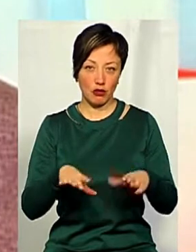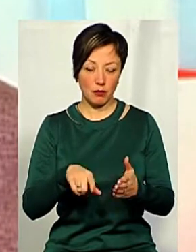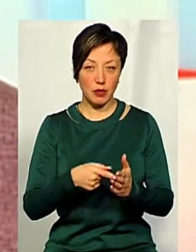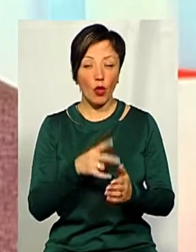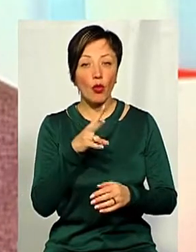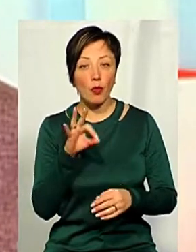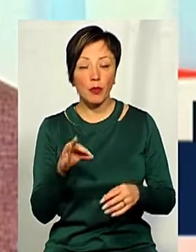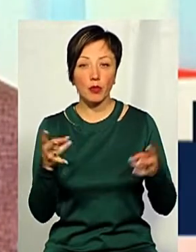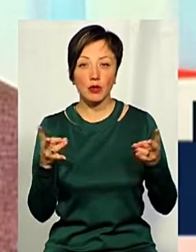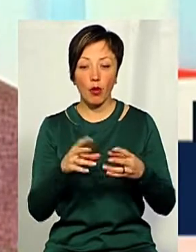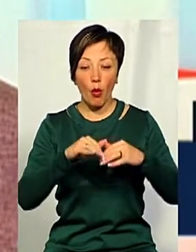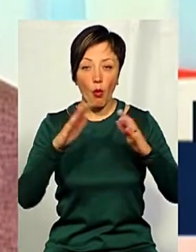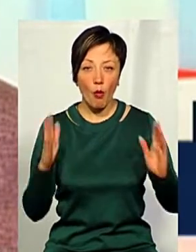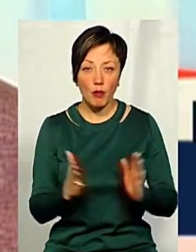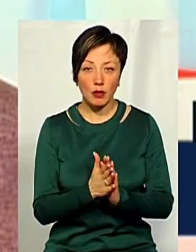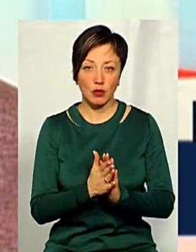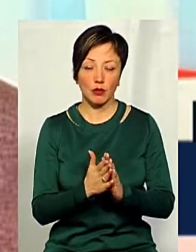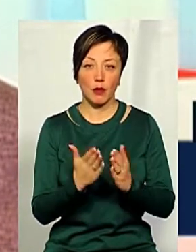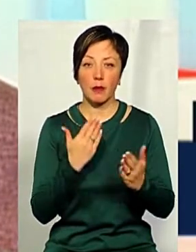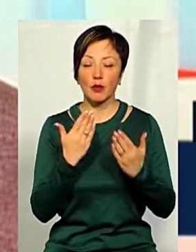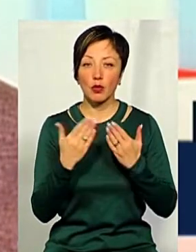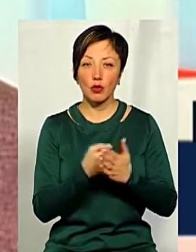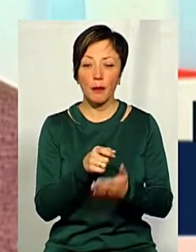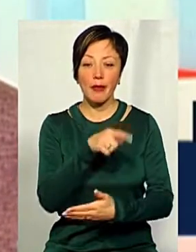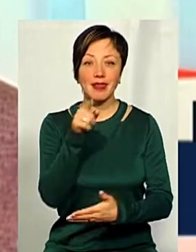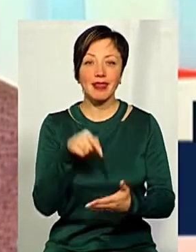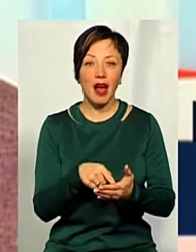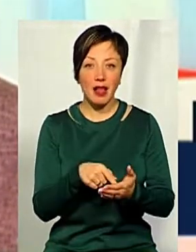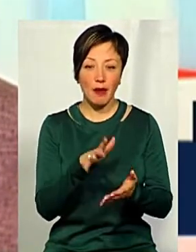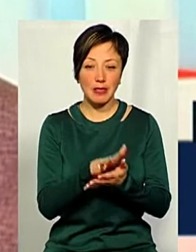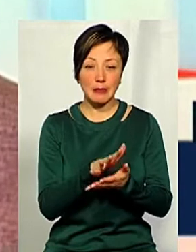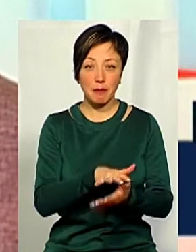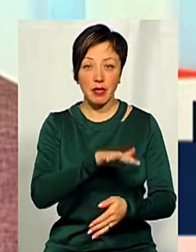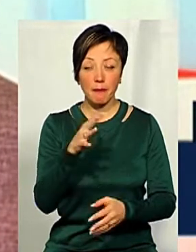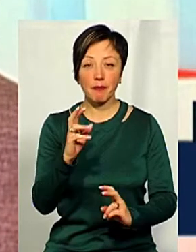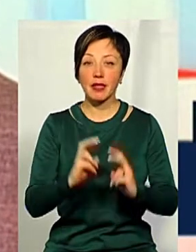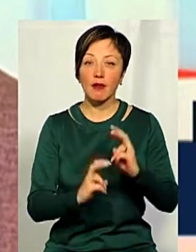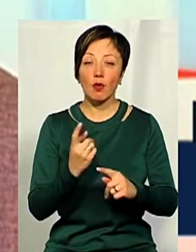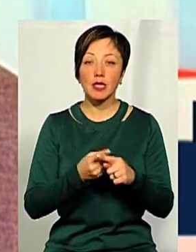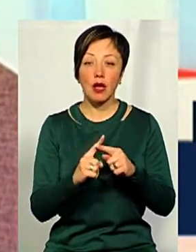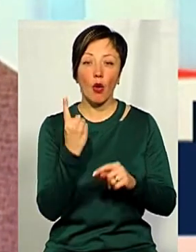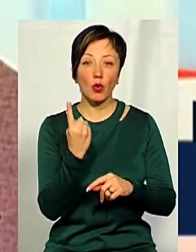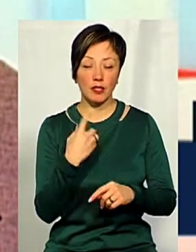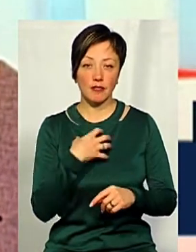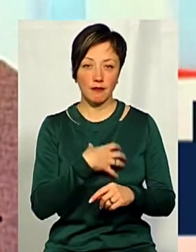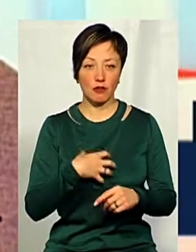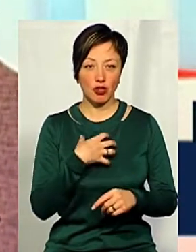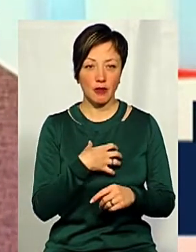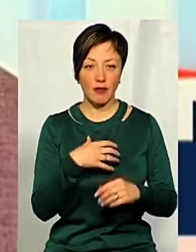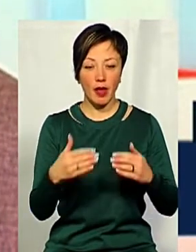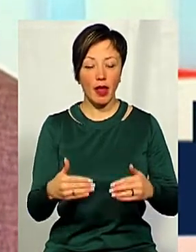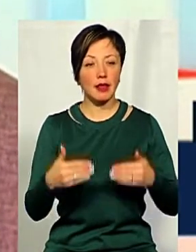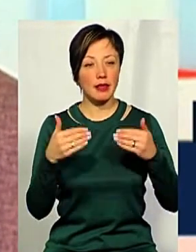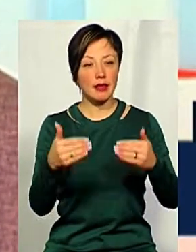потрібно комплексно підходити до питання поводження з твердими побутовими відходами. Завод – це є один з важливих